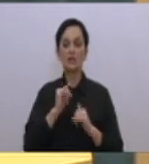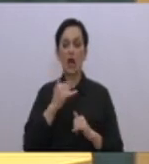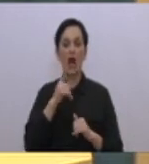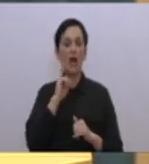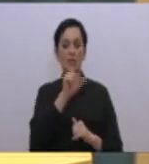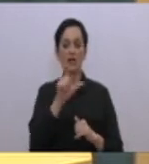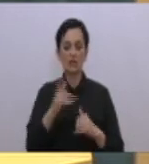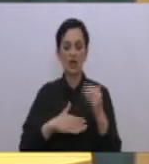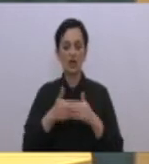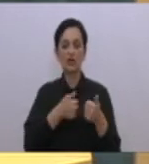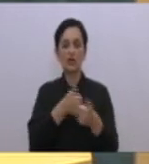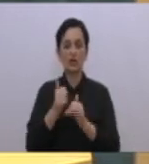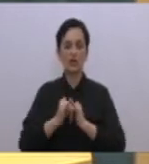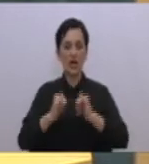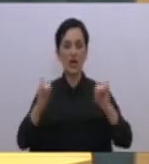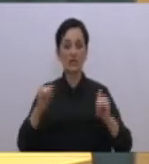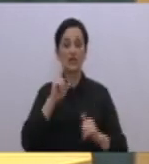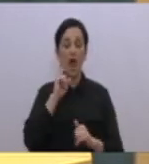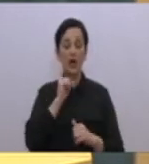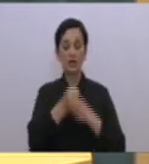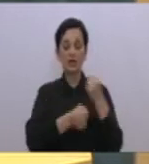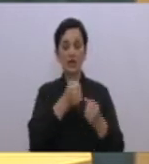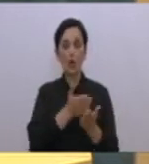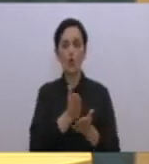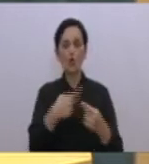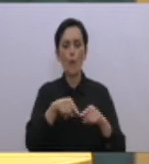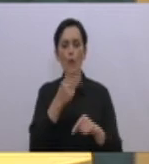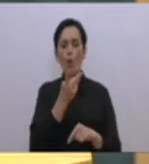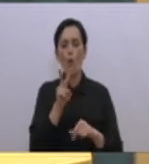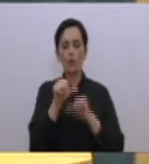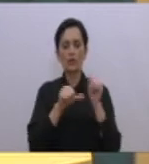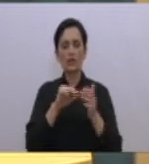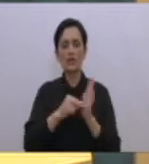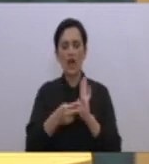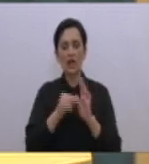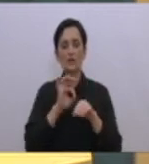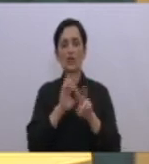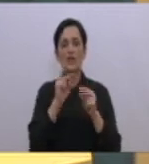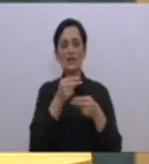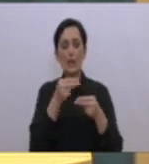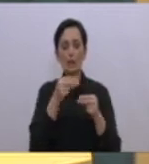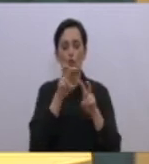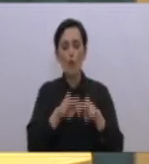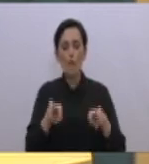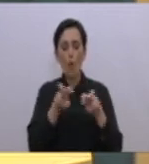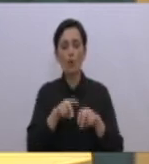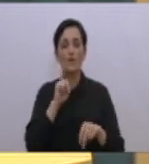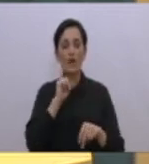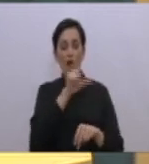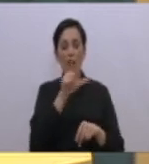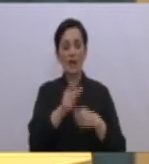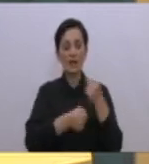წარმოადგენს. Ახალგაზრდების დასაქმების მიმართულებით კომიტეტი გეგმავს 2021 წელს ჩატარებული თემატური მოკვლევის ახალგაზრდების